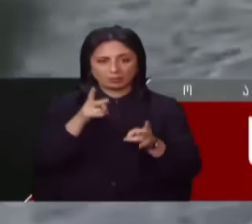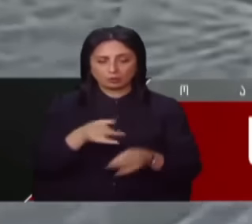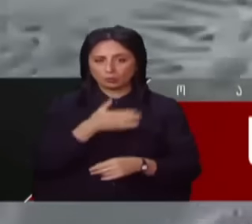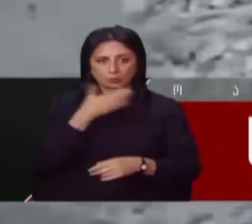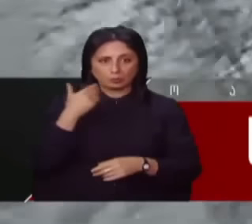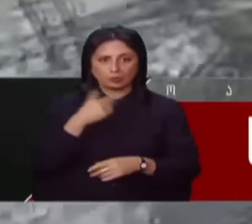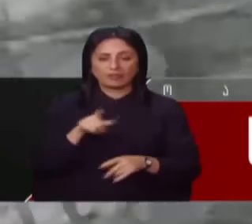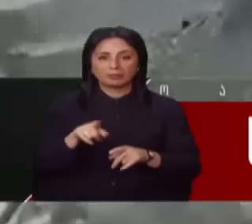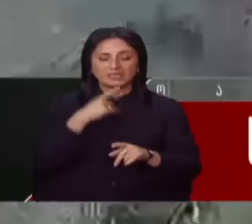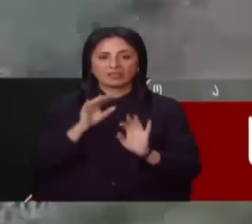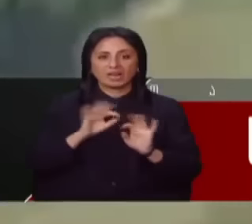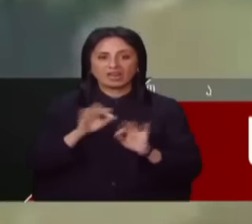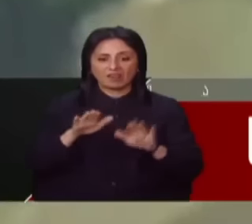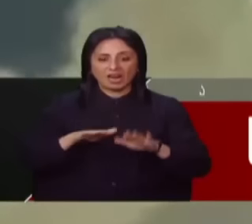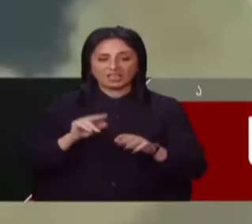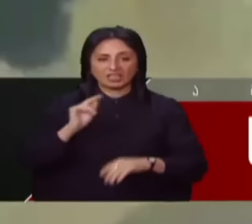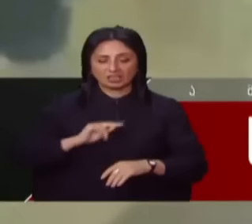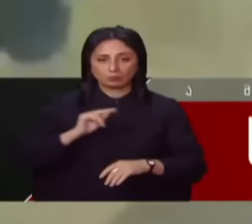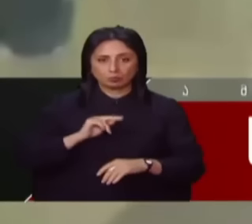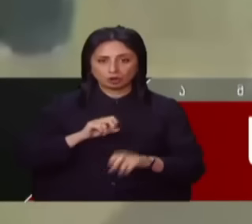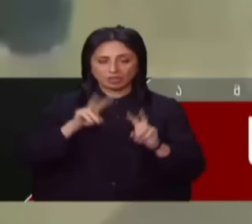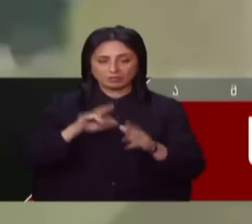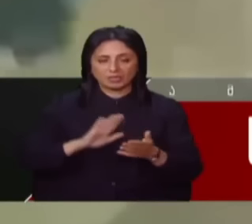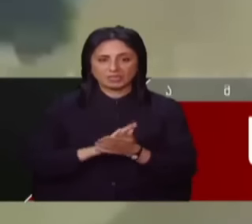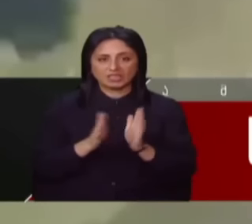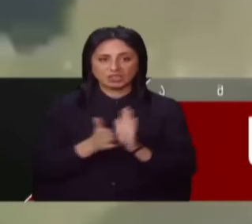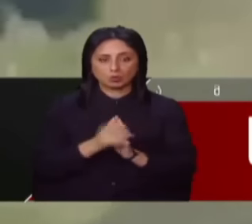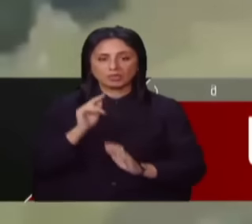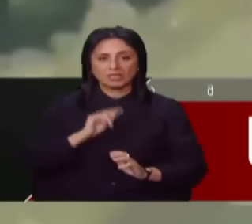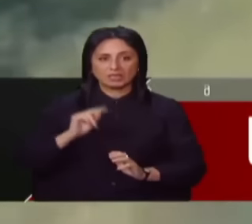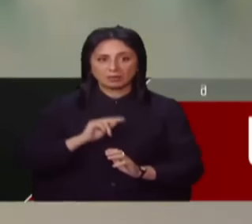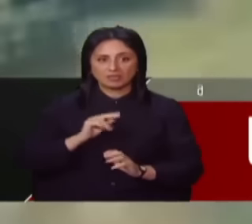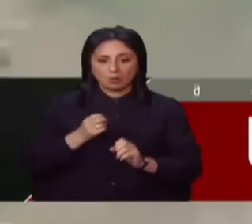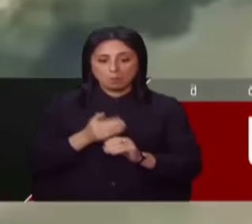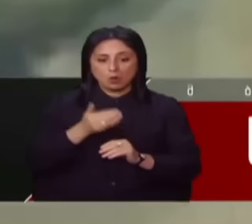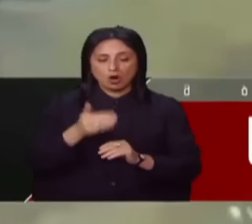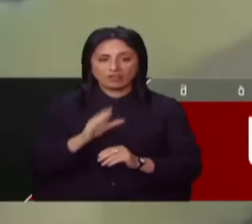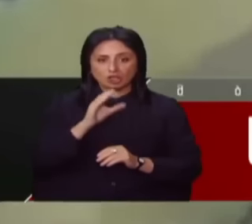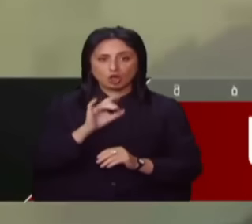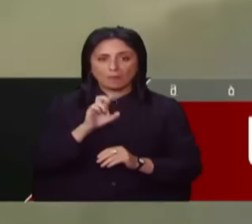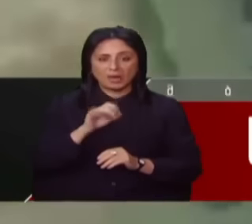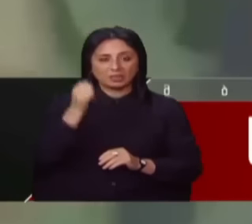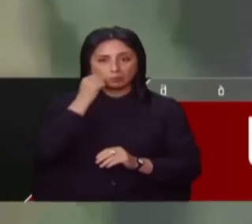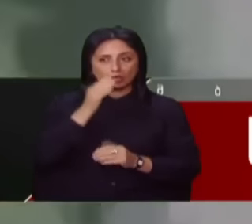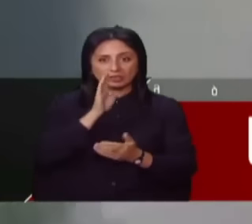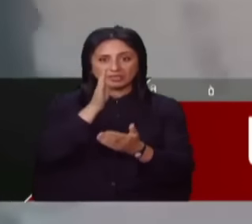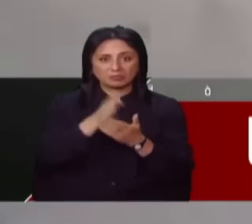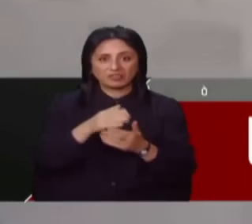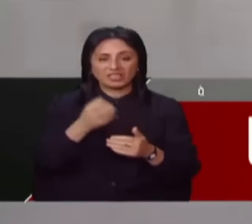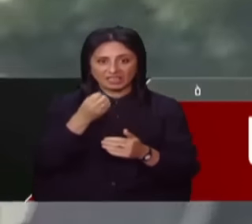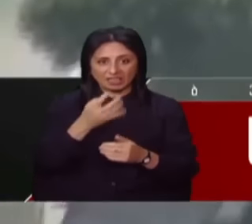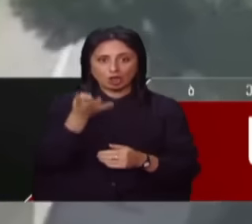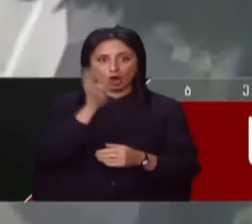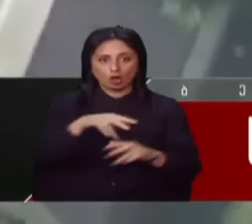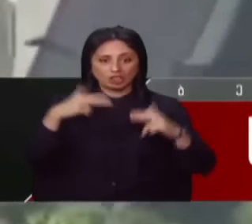დაშავებულა. მისივე განცხადებით ადგილზე მუშაობენ საგანგებო სიტუაციების სამსახურები. მოგვიანებით სობიანინმა მოსკოვის მიმართულებით გაშვებული